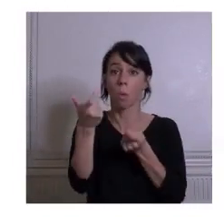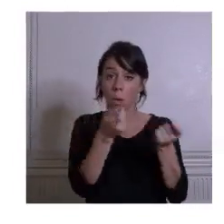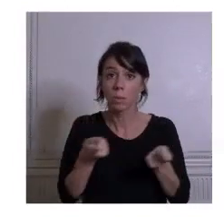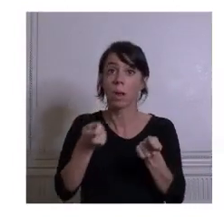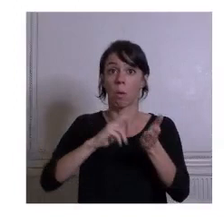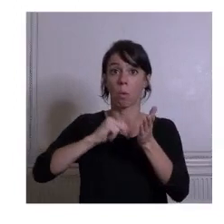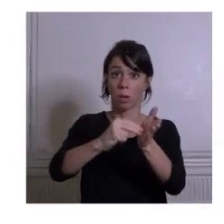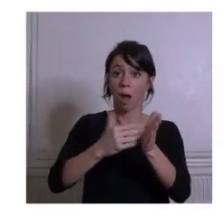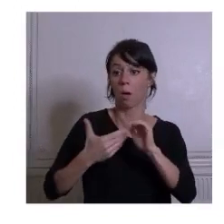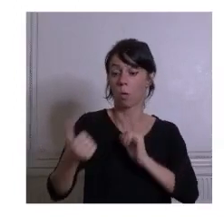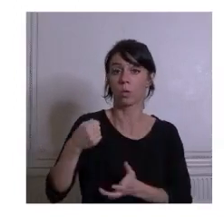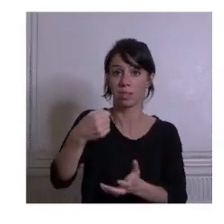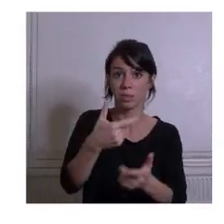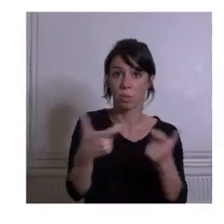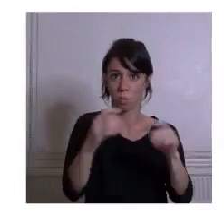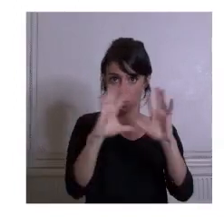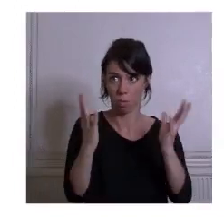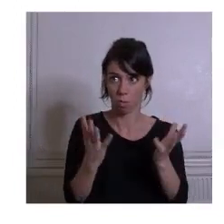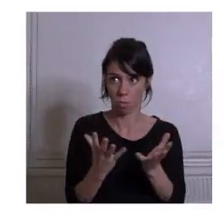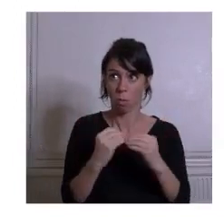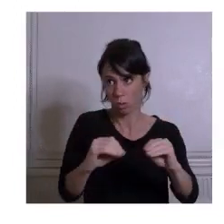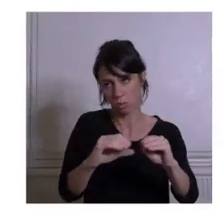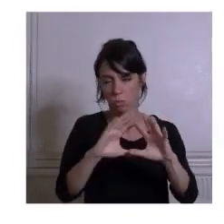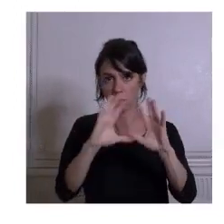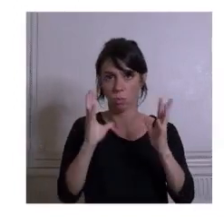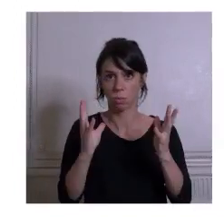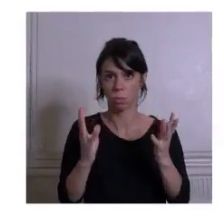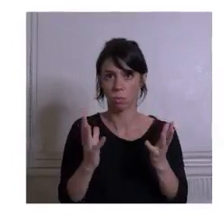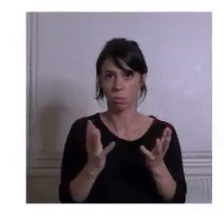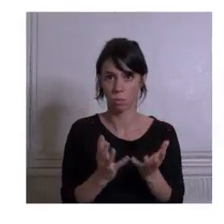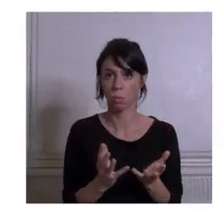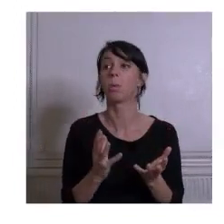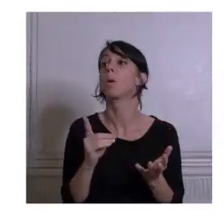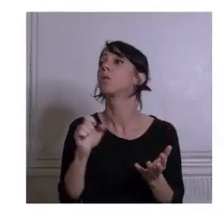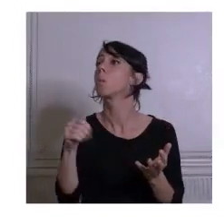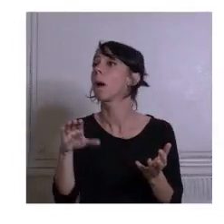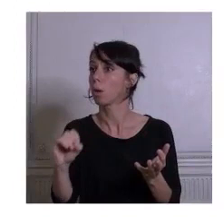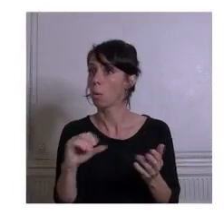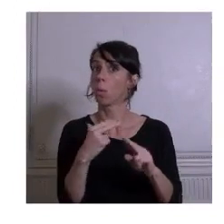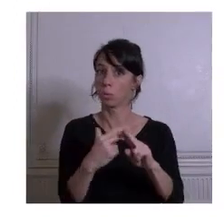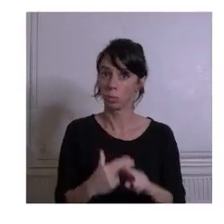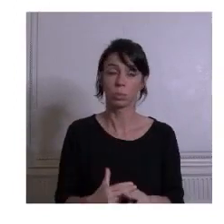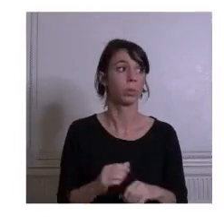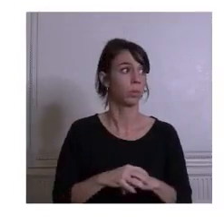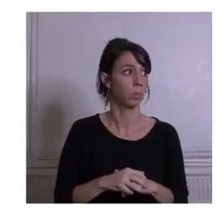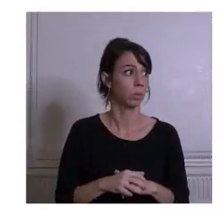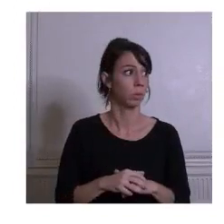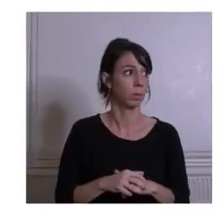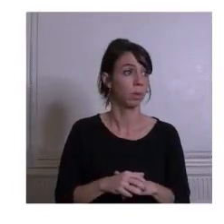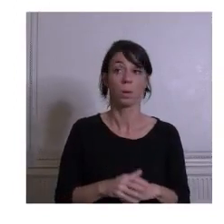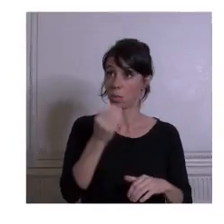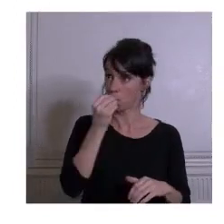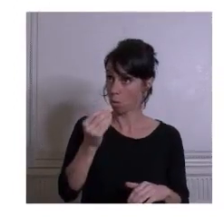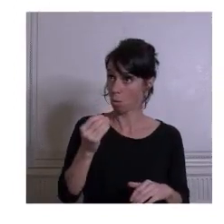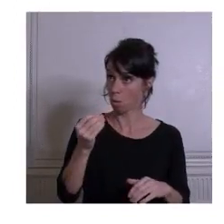espère terminer ce projet. Ça fait que quelques années qu'on en parle. Je l'espère au printemps 2023, avec donc une